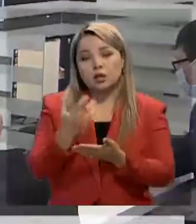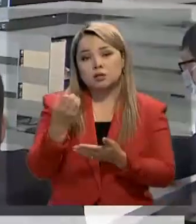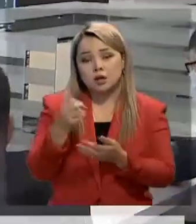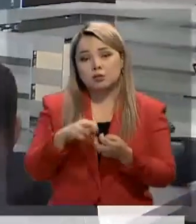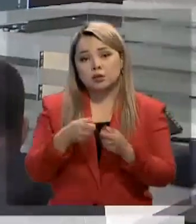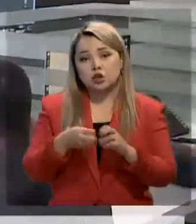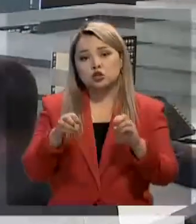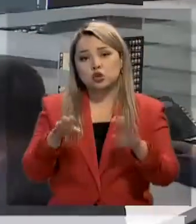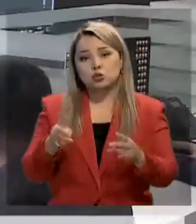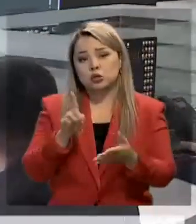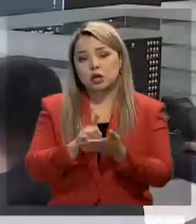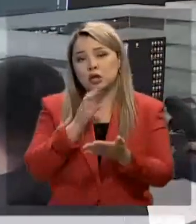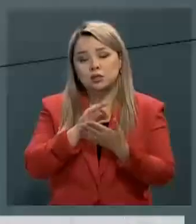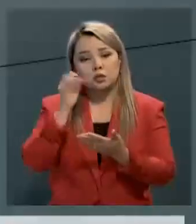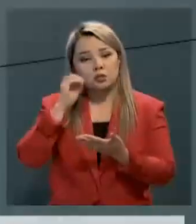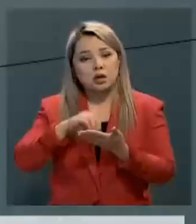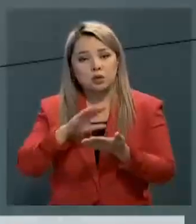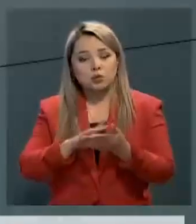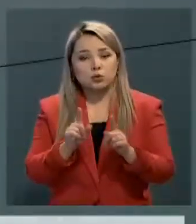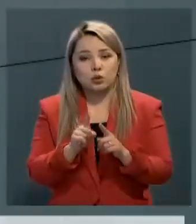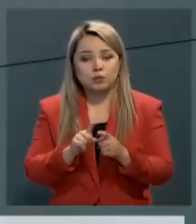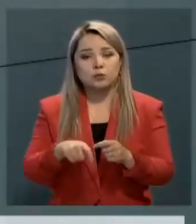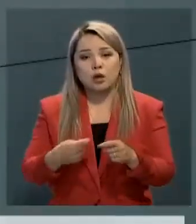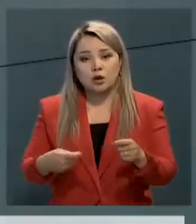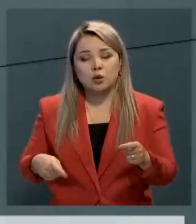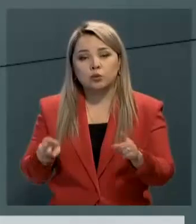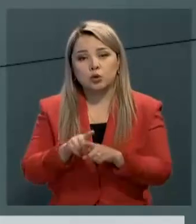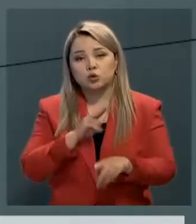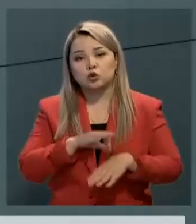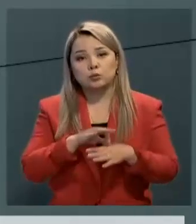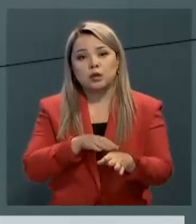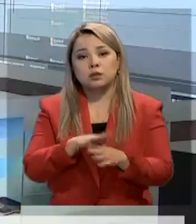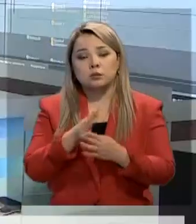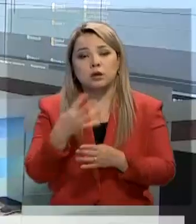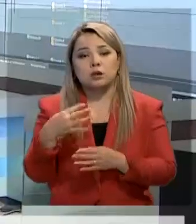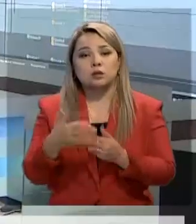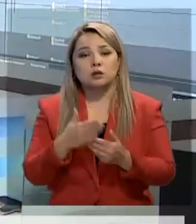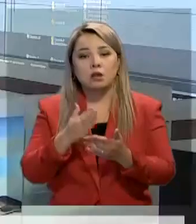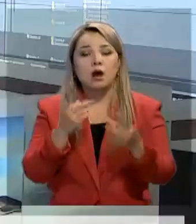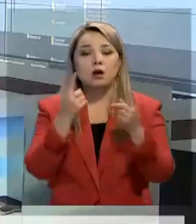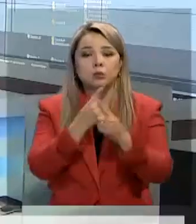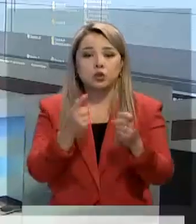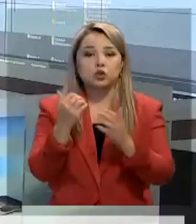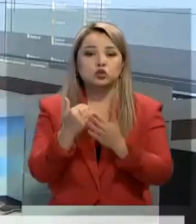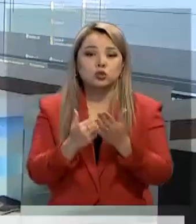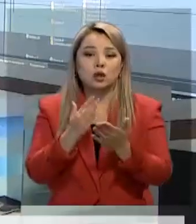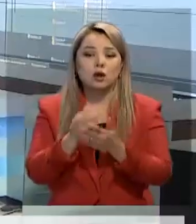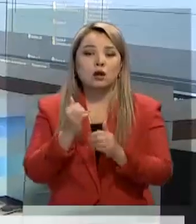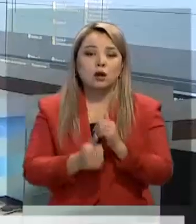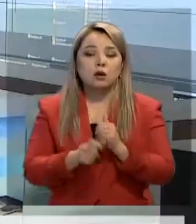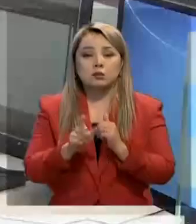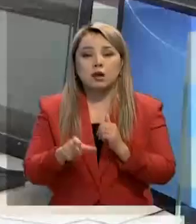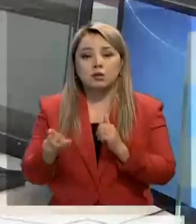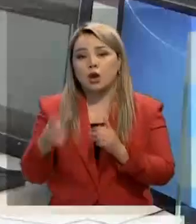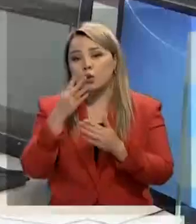мәселе цифрландыру саласына қатысты. Жоба тым баяу жүріп жатыр. Жұмыс істейтін 40-тан астам ақпараттық жүйенің әр